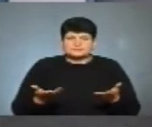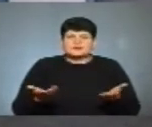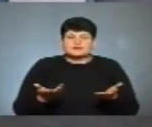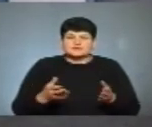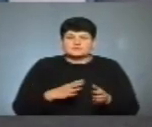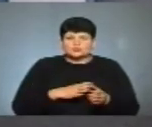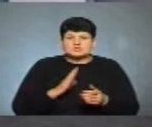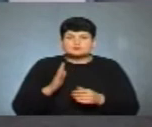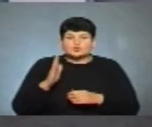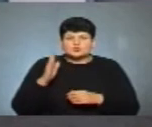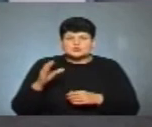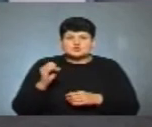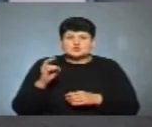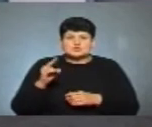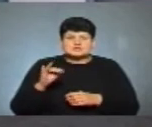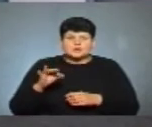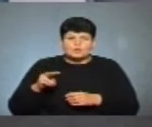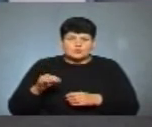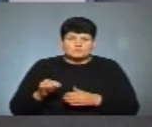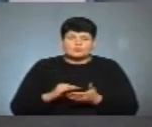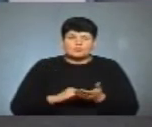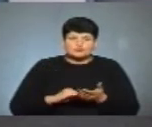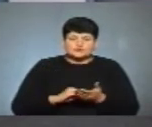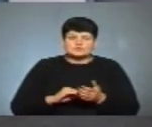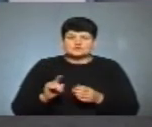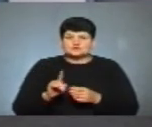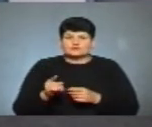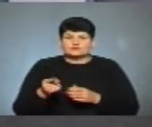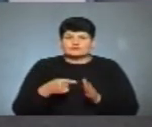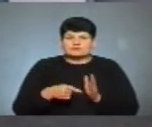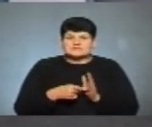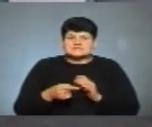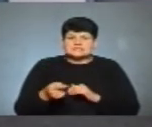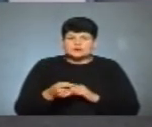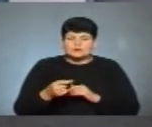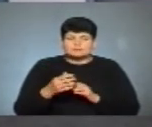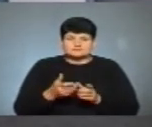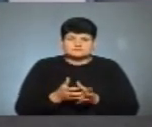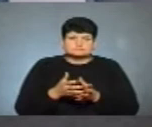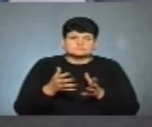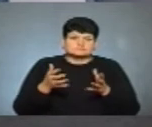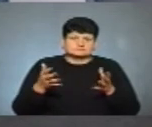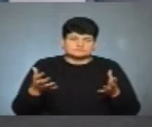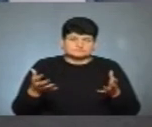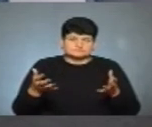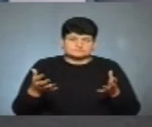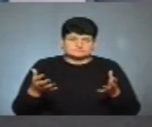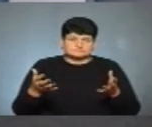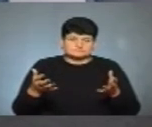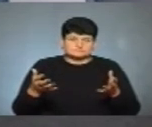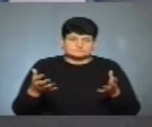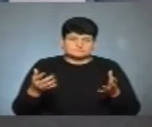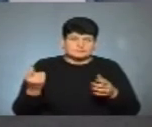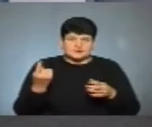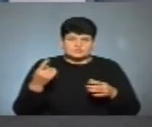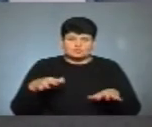були спрогнозовані соціологами, повторюю, що в місті Тернополі переважає на